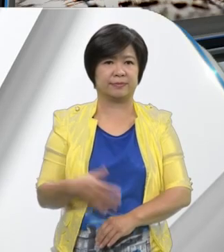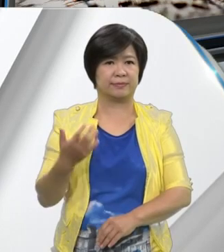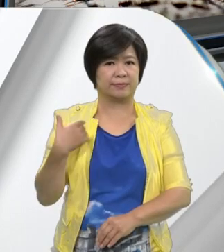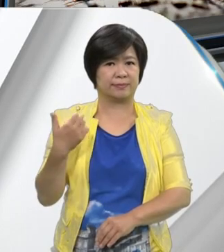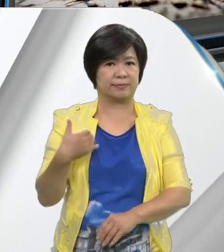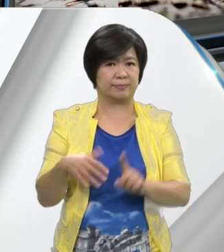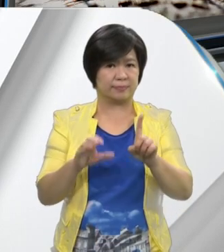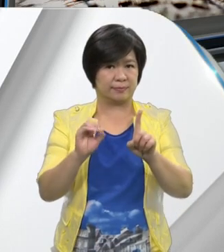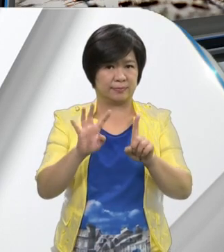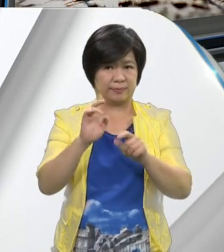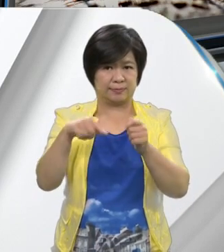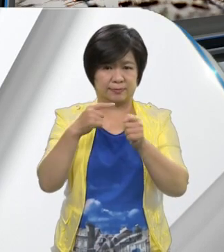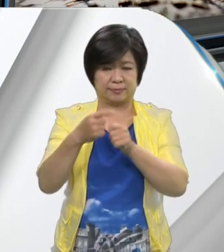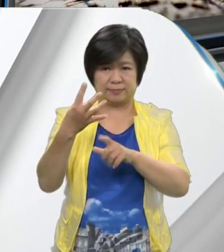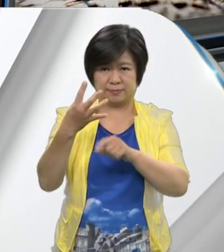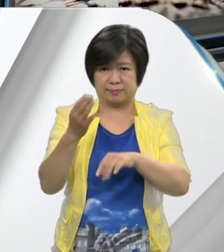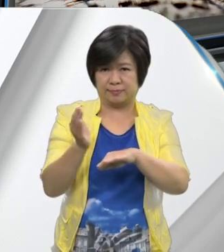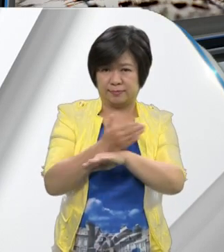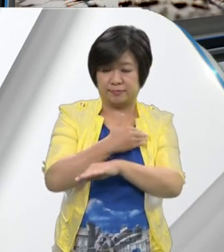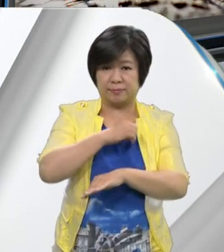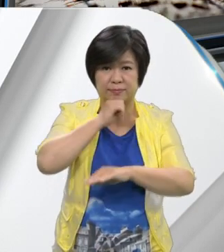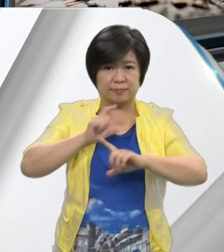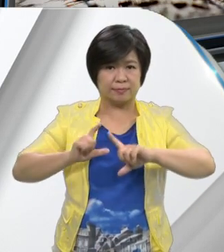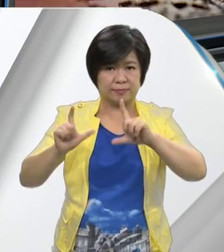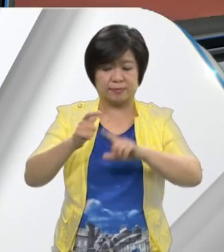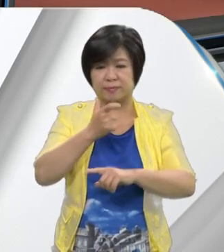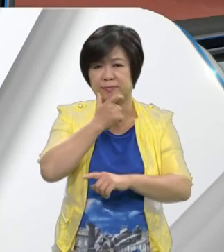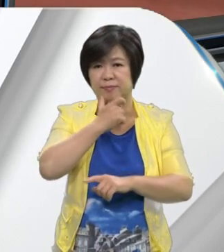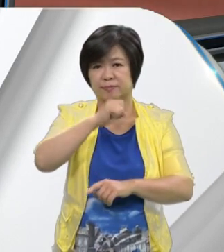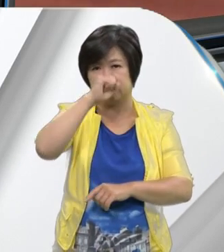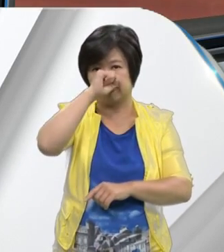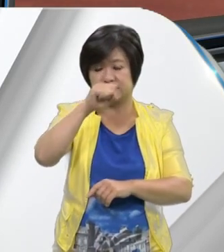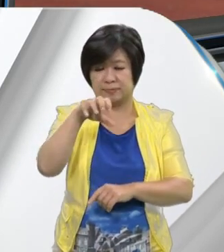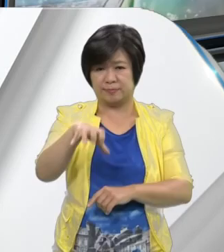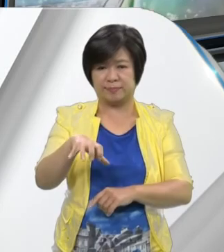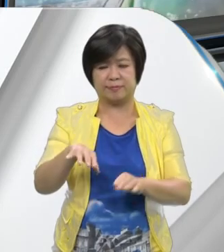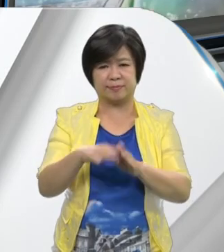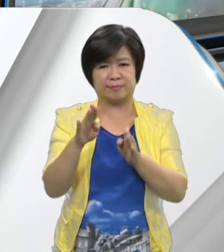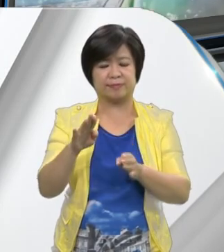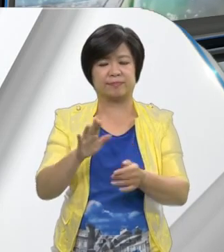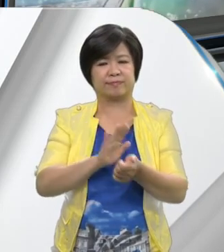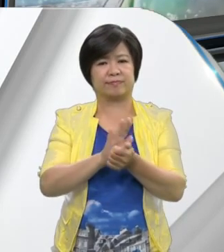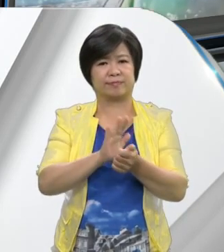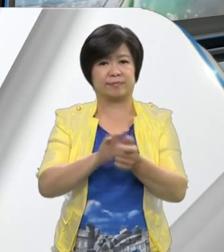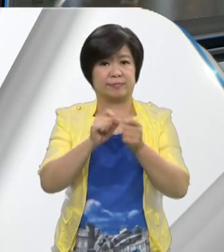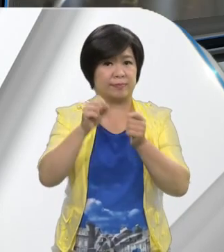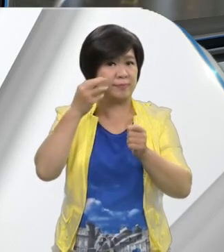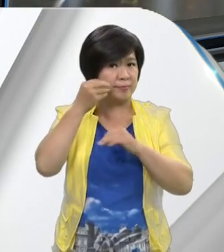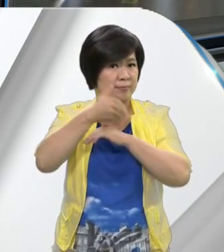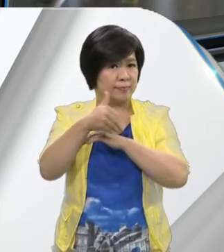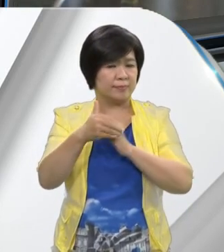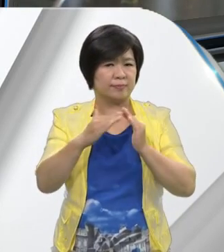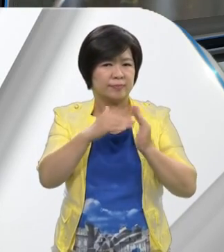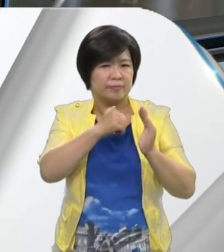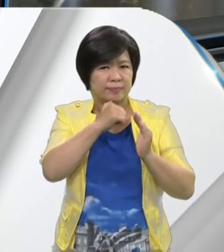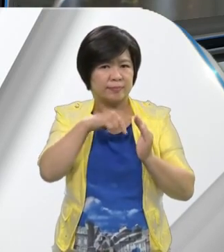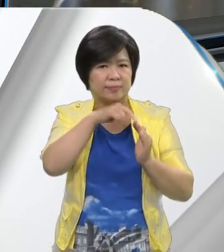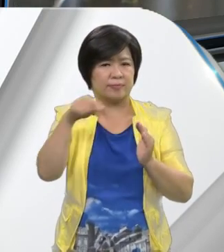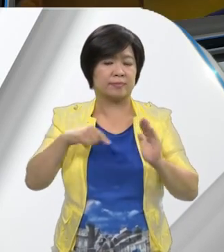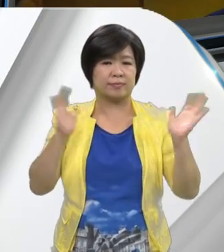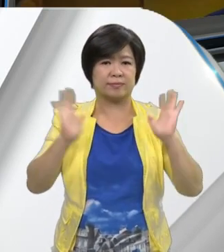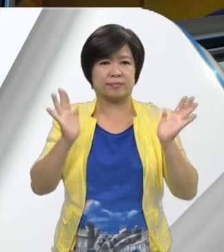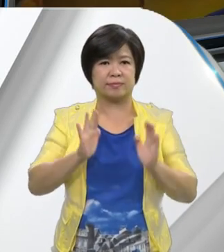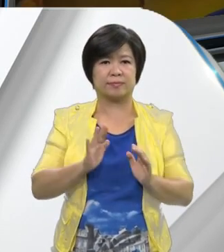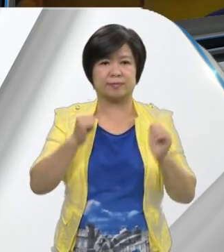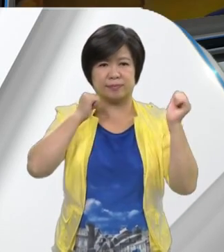从这把空心年的新年份开始，屏东这家慈善单位是开始迎接长期向给女幼师家庭的新年